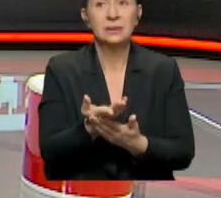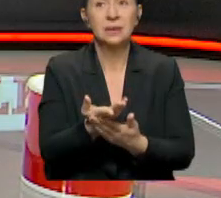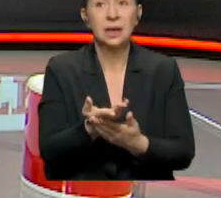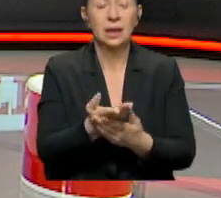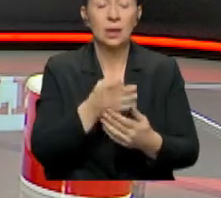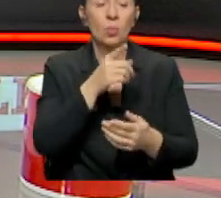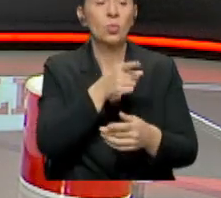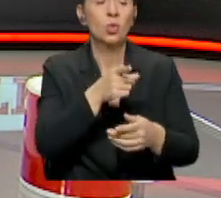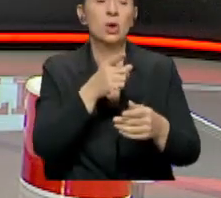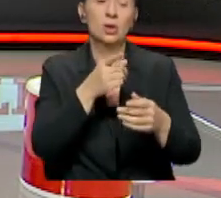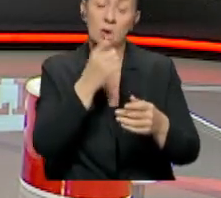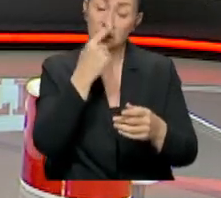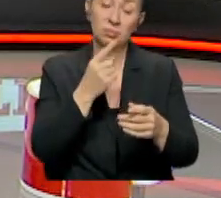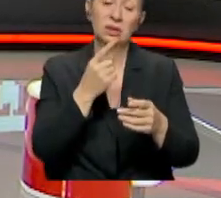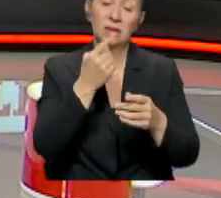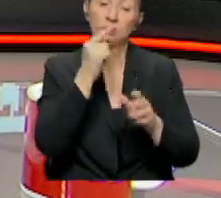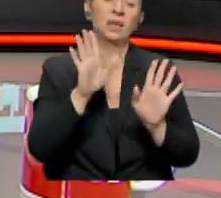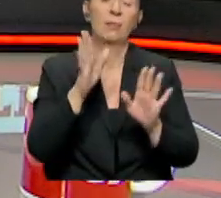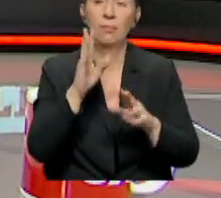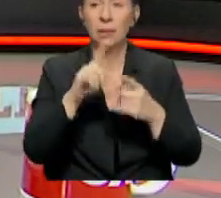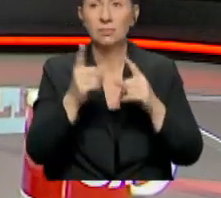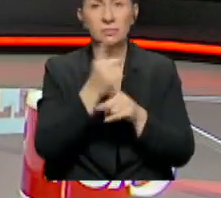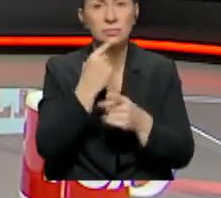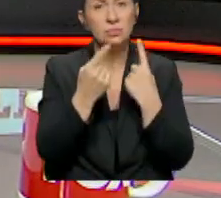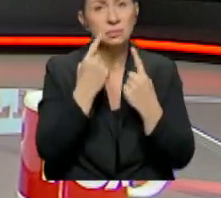legal bir parti falan öyle şeyler söylediler